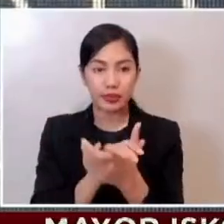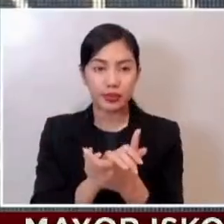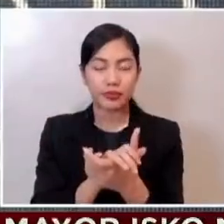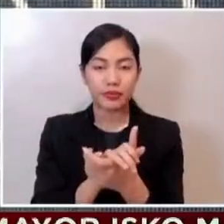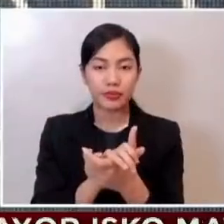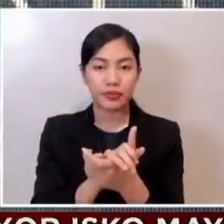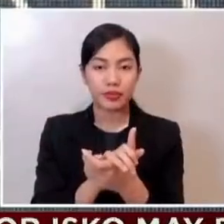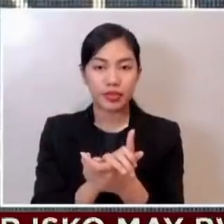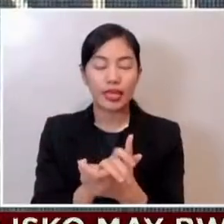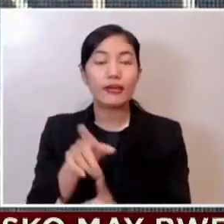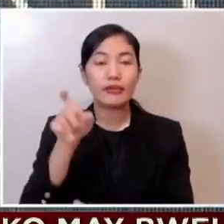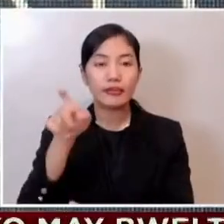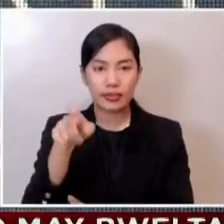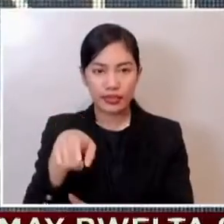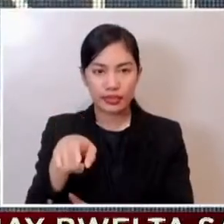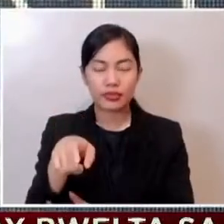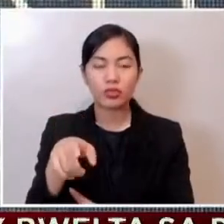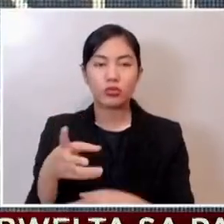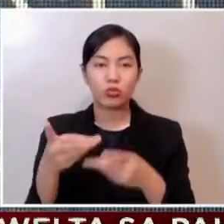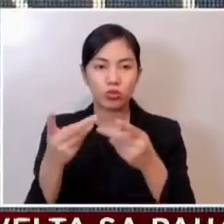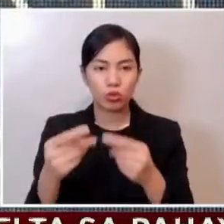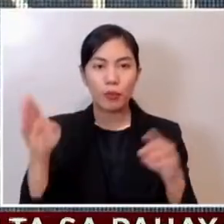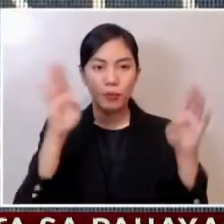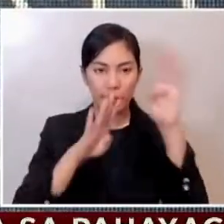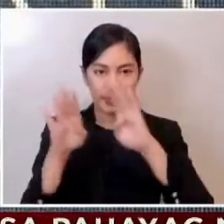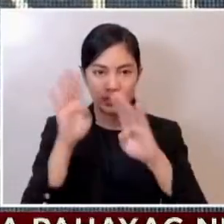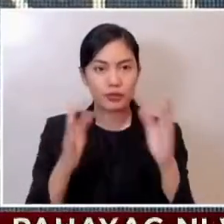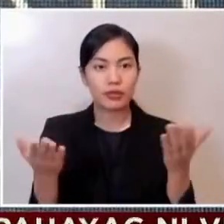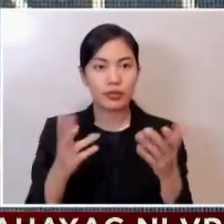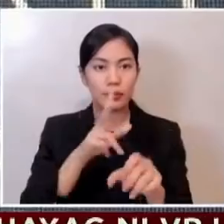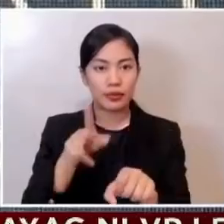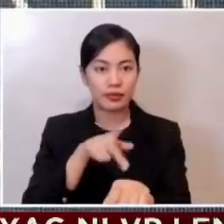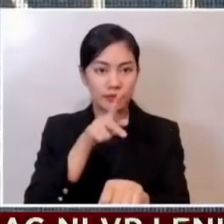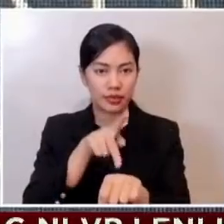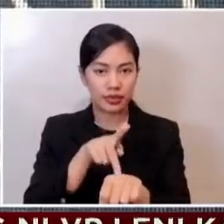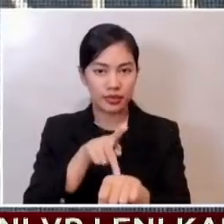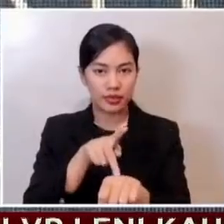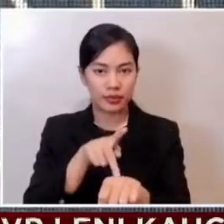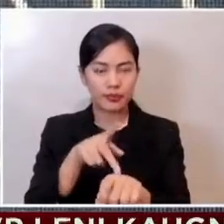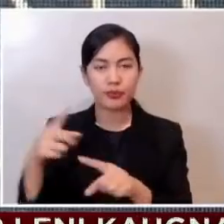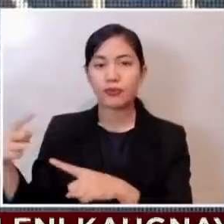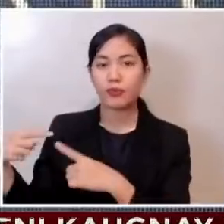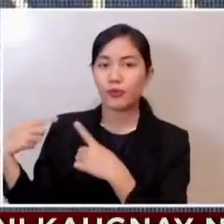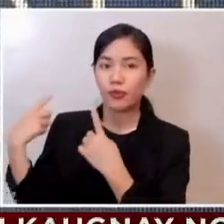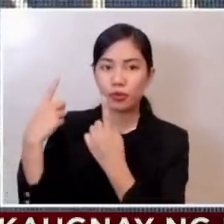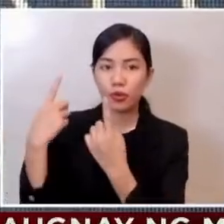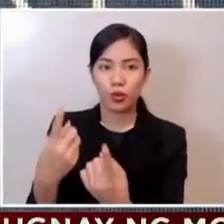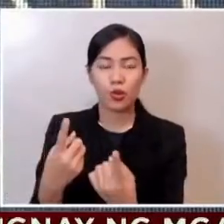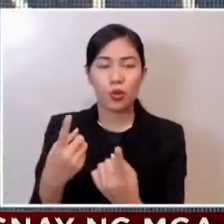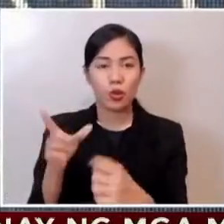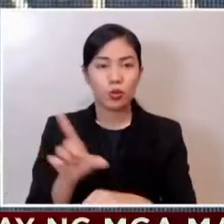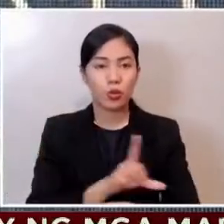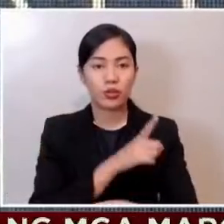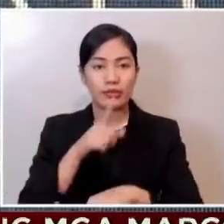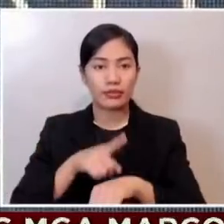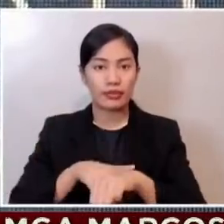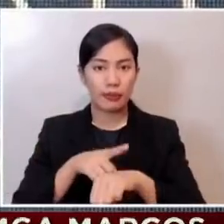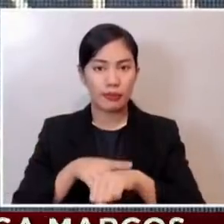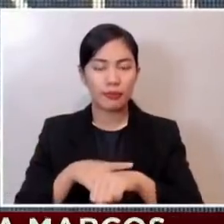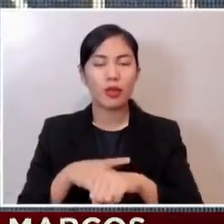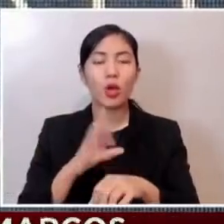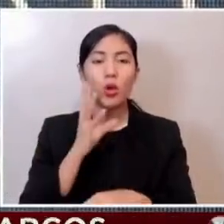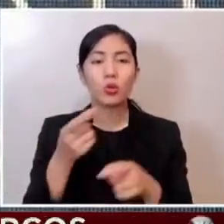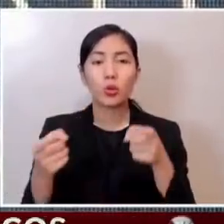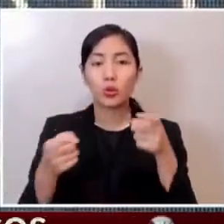tugon sa bayan. Sa matagal ng panahon, ang nagpapagalaw ng bayan ay ang samahan ng